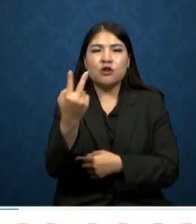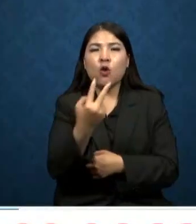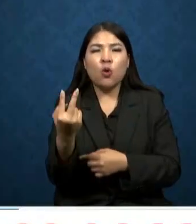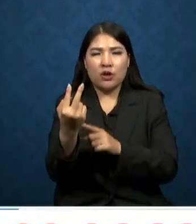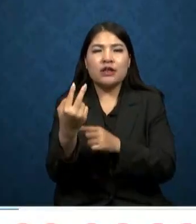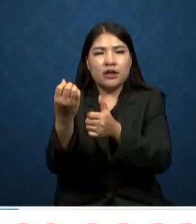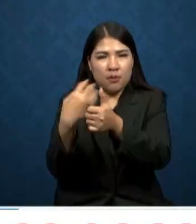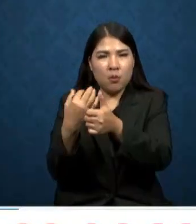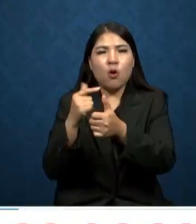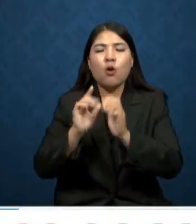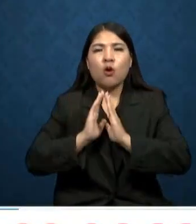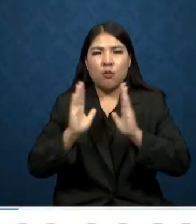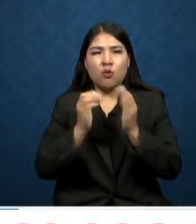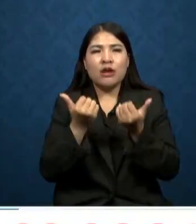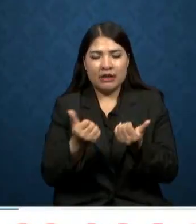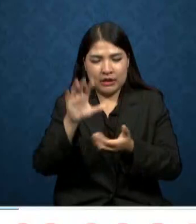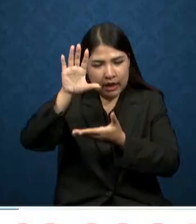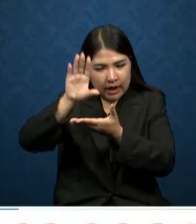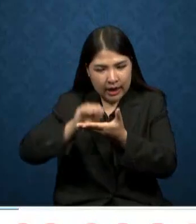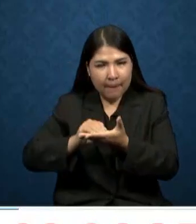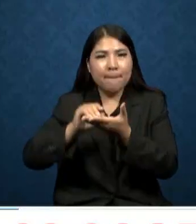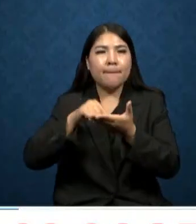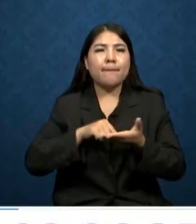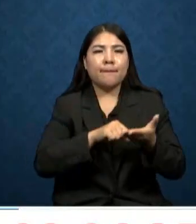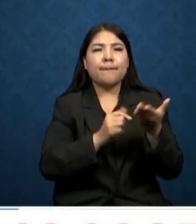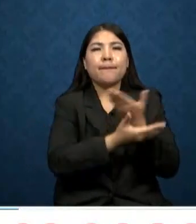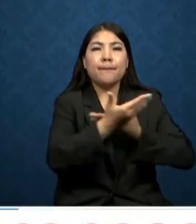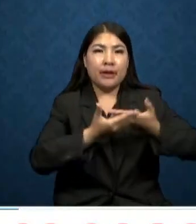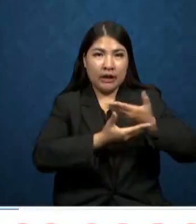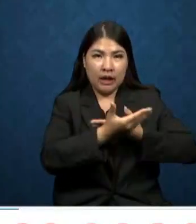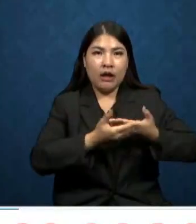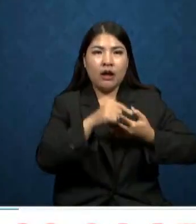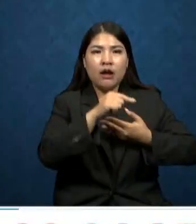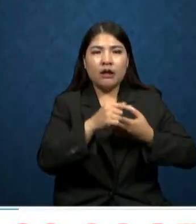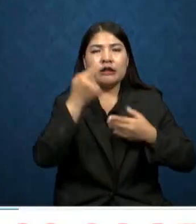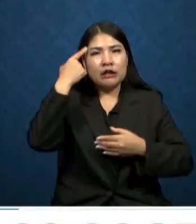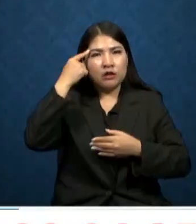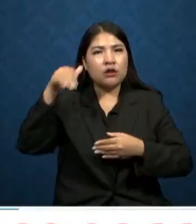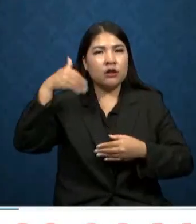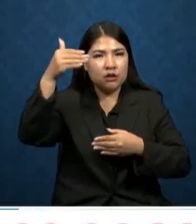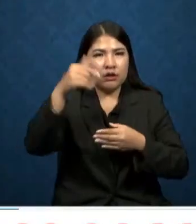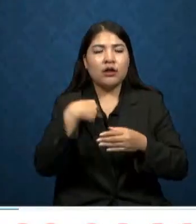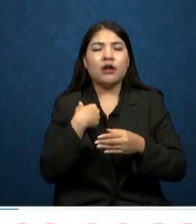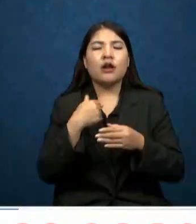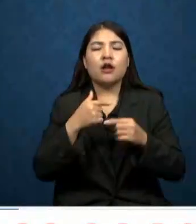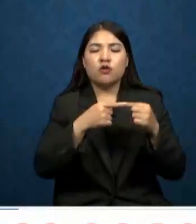พิจารณาและก็ดำเนินการในในหนทางที่เหมาะสมต่อไปครับกราบขอบพระคุณ